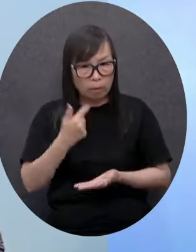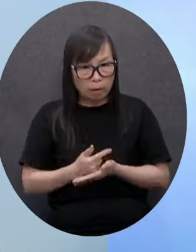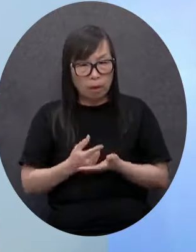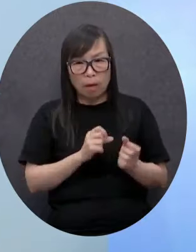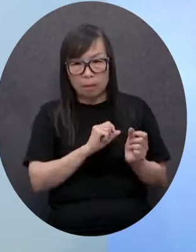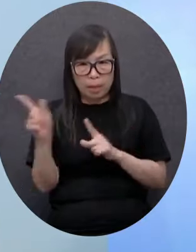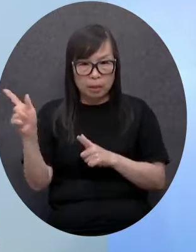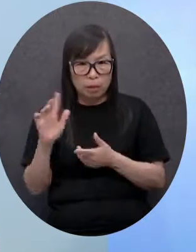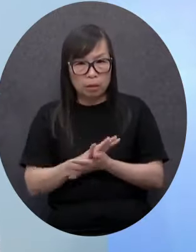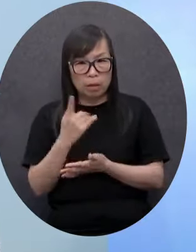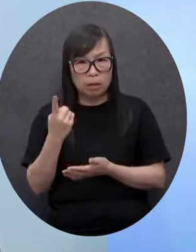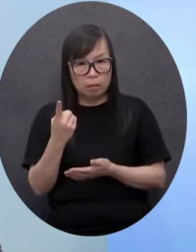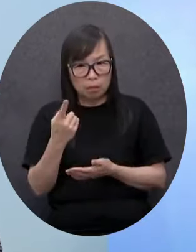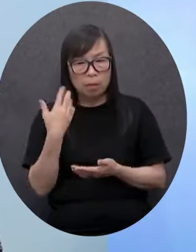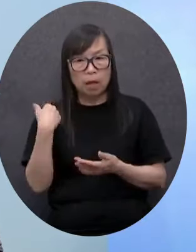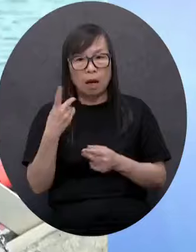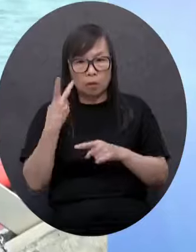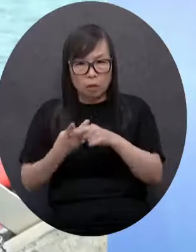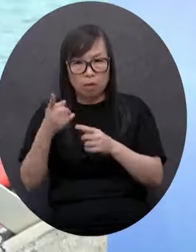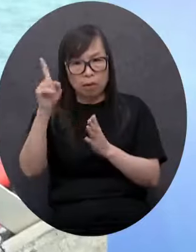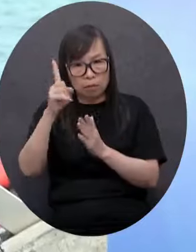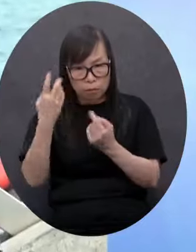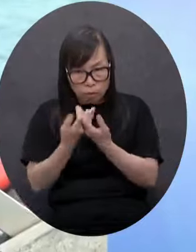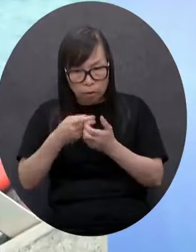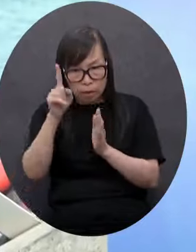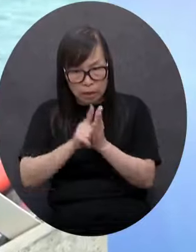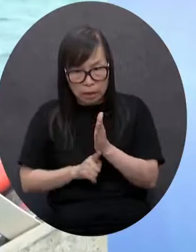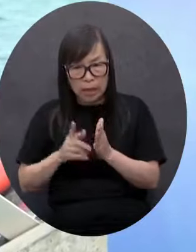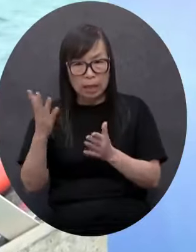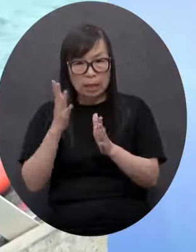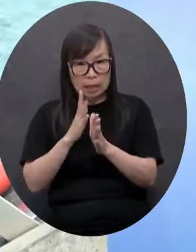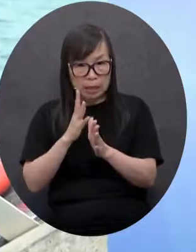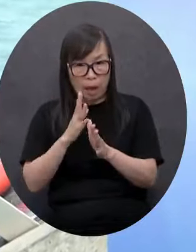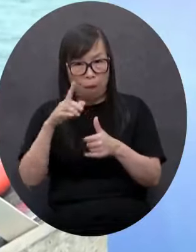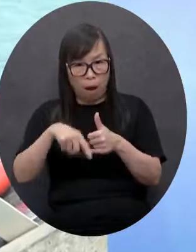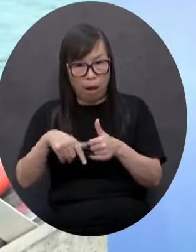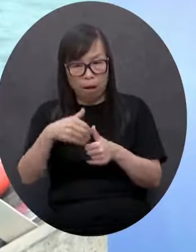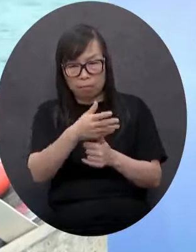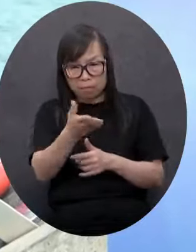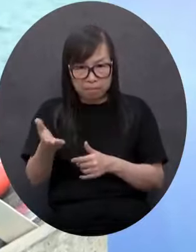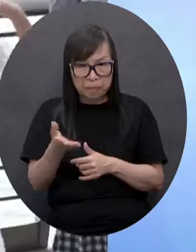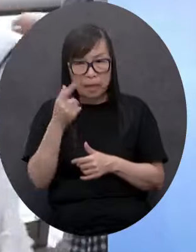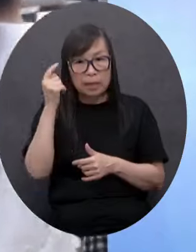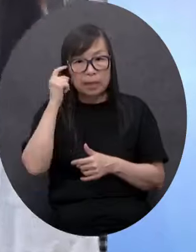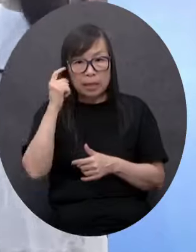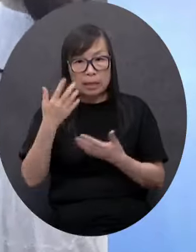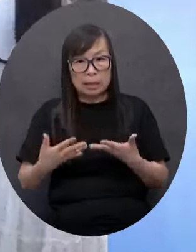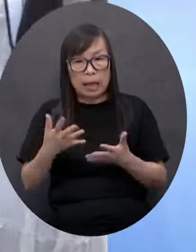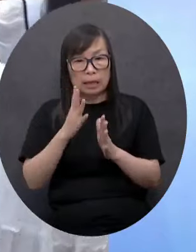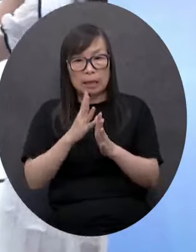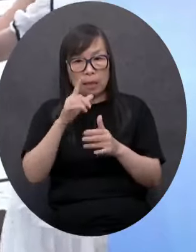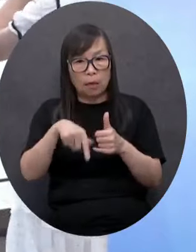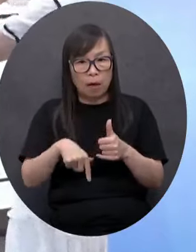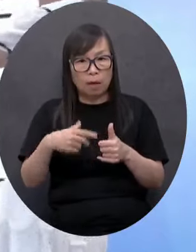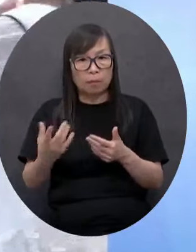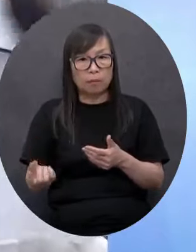上一年咧，其實個跌幅都係一個雙位數嘅跌幅。咁而遊客嗰方面，我諗大家都知道，即係因為而家嗰個遊客